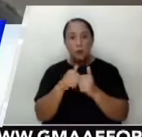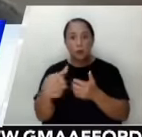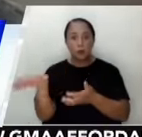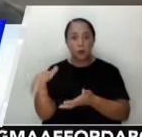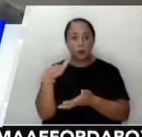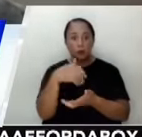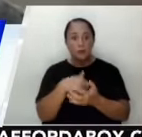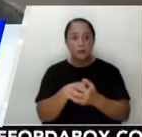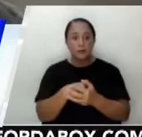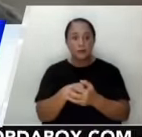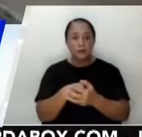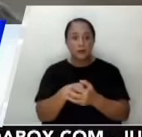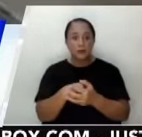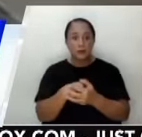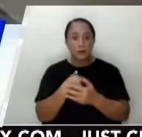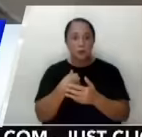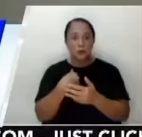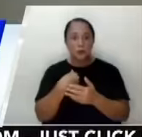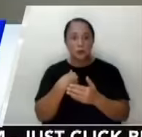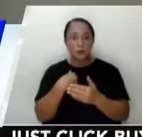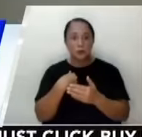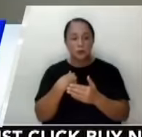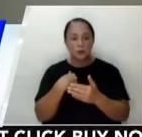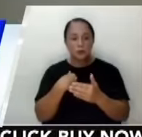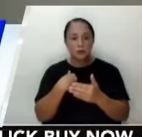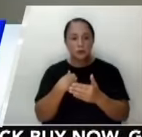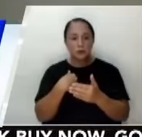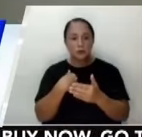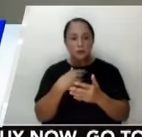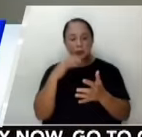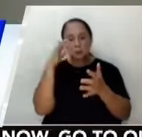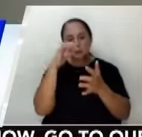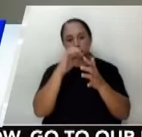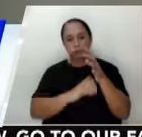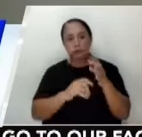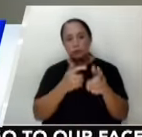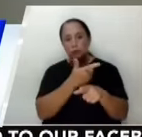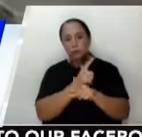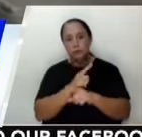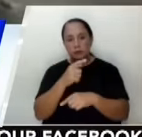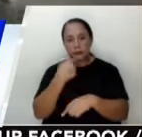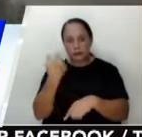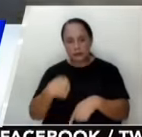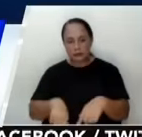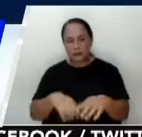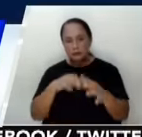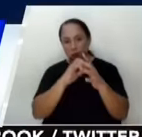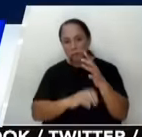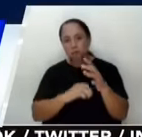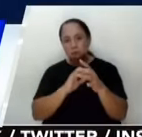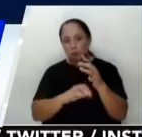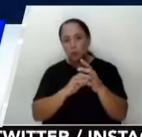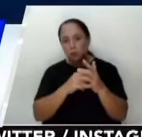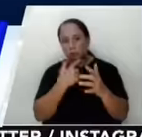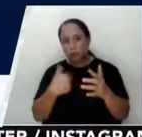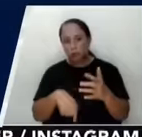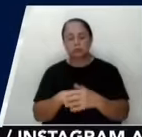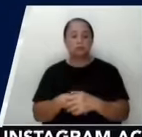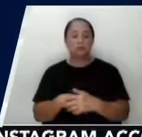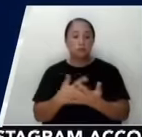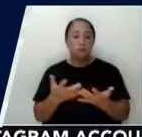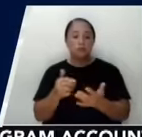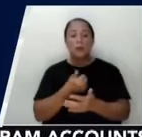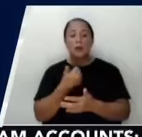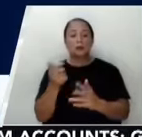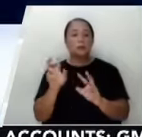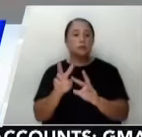just offset it against our loans to China. That is allowed. Offsetting is allowed. So we can actually collect. May mga pinag-aaralan